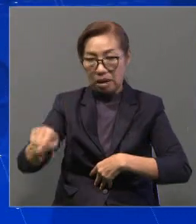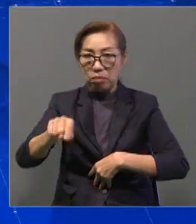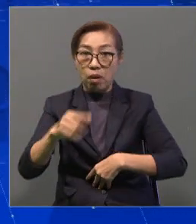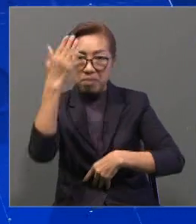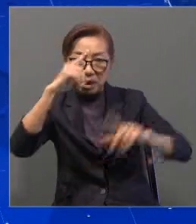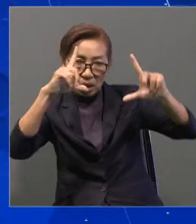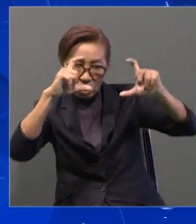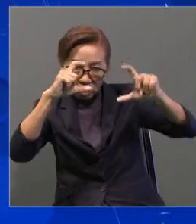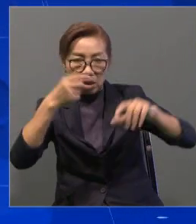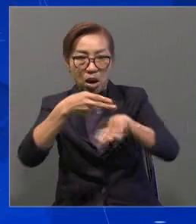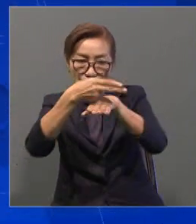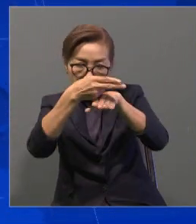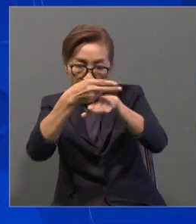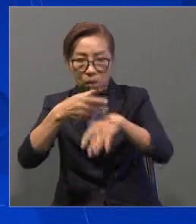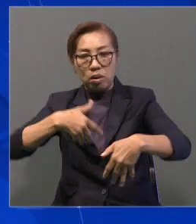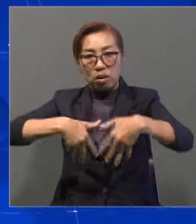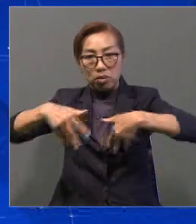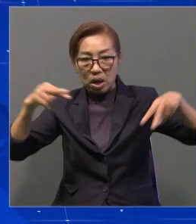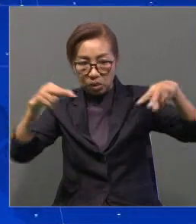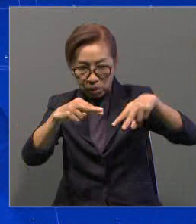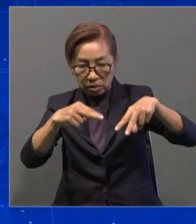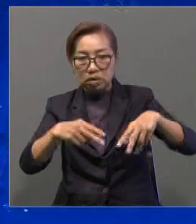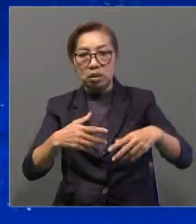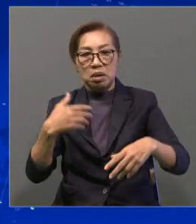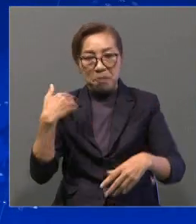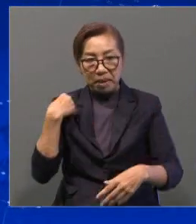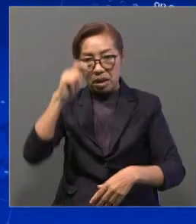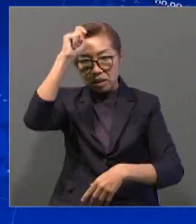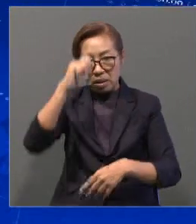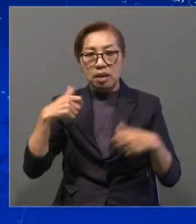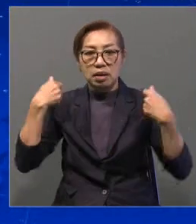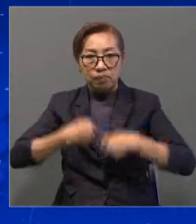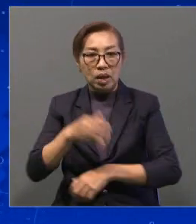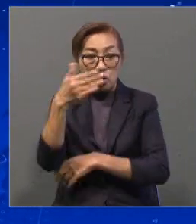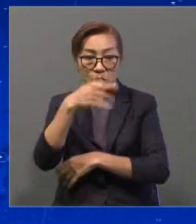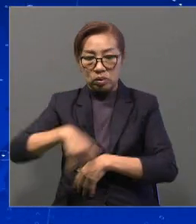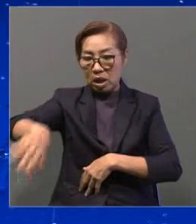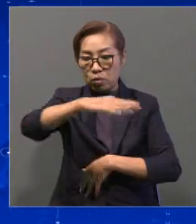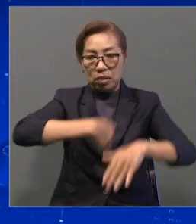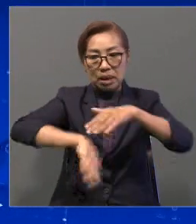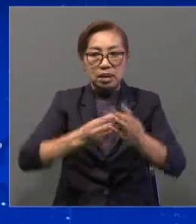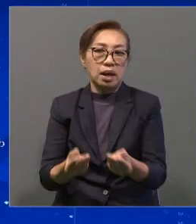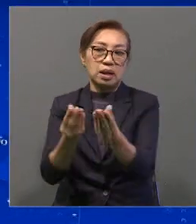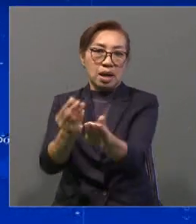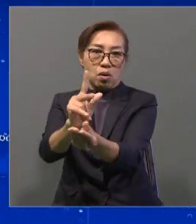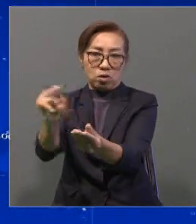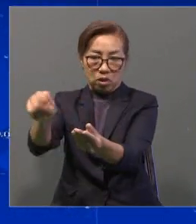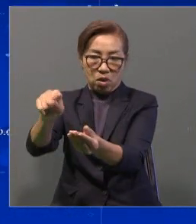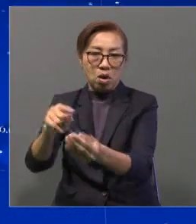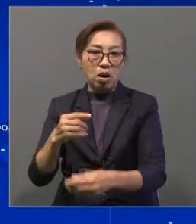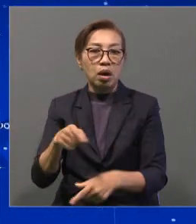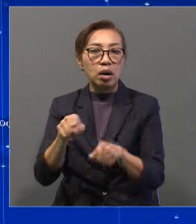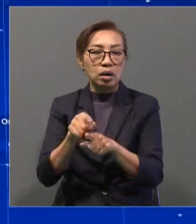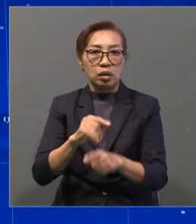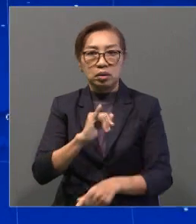ภาพถ่ายคลิปวีดีโอแล้วก็พยานบุคคลครับรวมทั้งเสื้อหมวกและธงที่ได้รับแจกมายื่นประกอบคำร้องรวมไปถึงคลิป